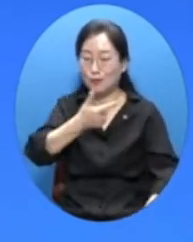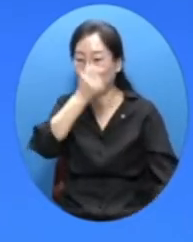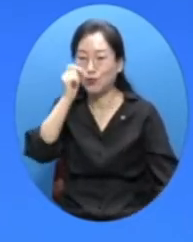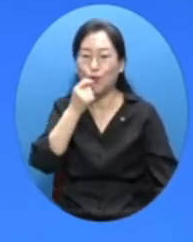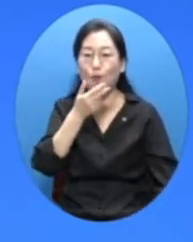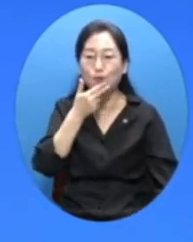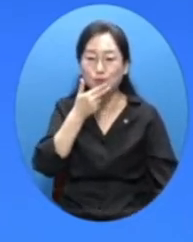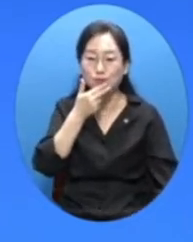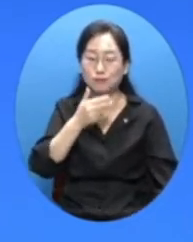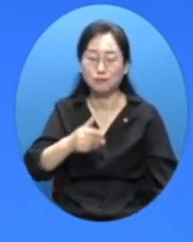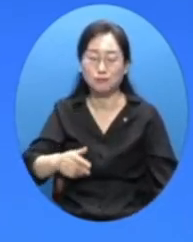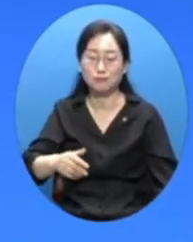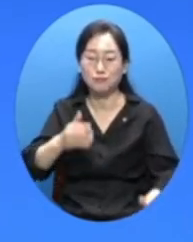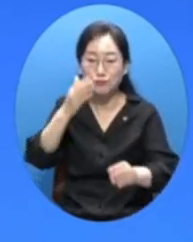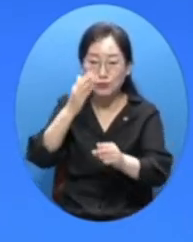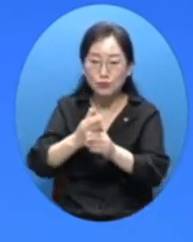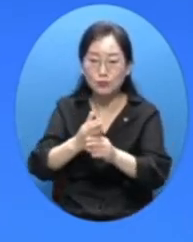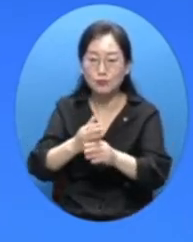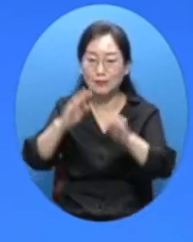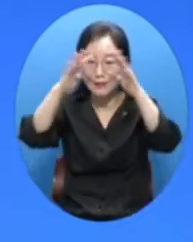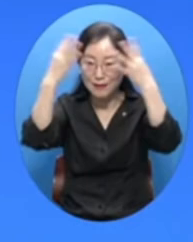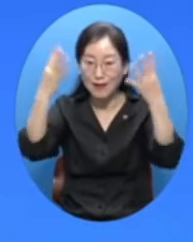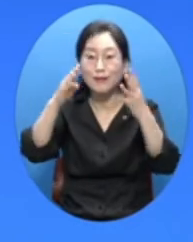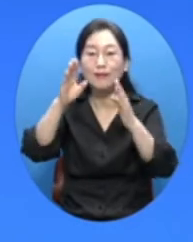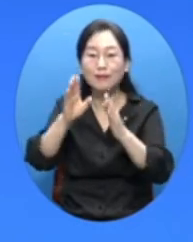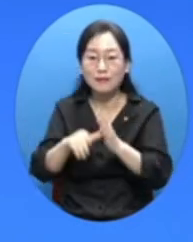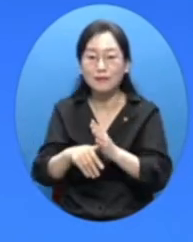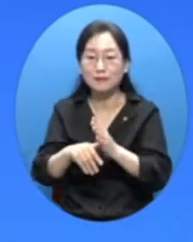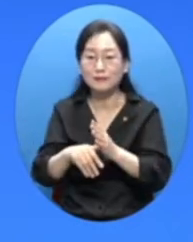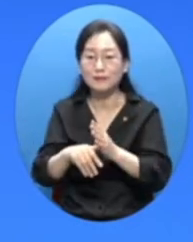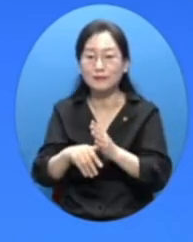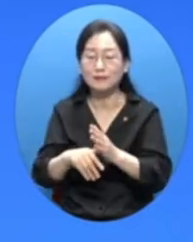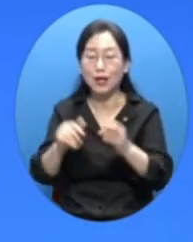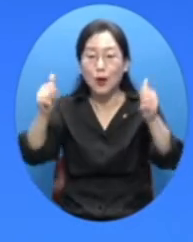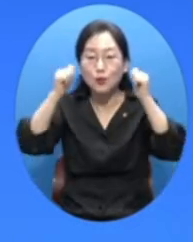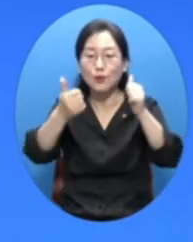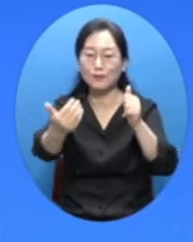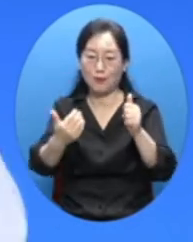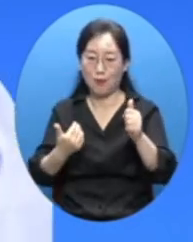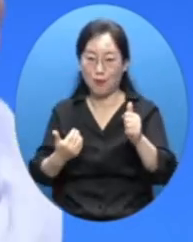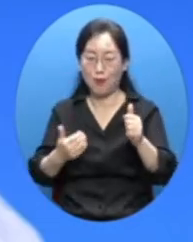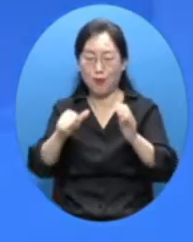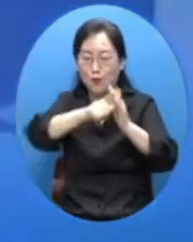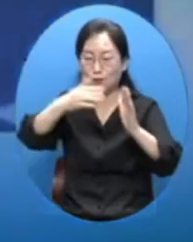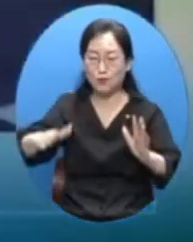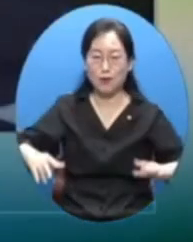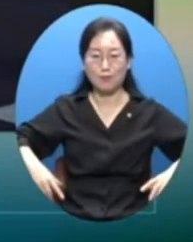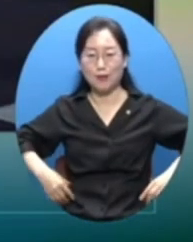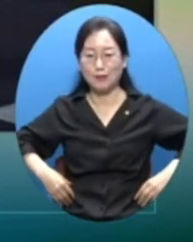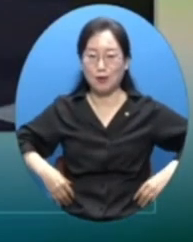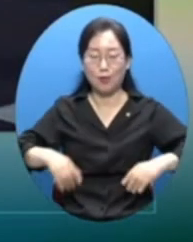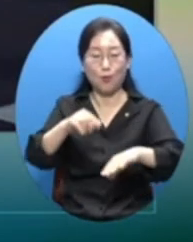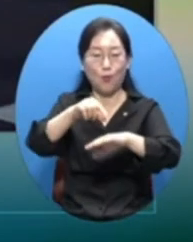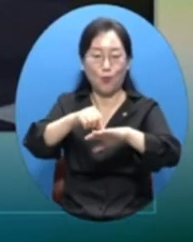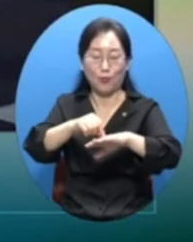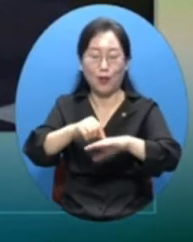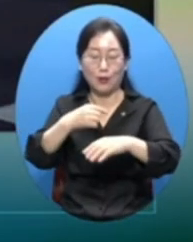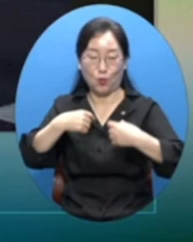잘 나가는 인생을 살다가 4학년 때 졸업도 하기 전에 유명한 패션 브랜드